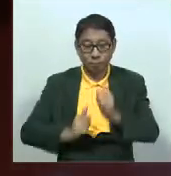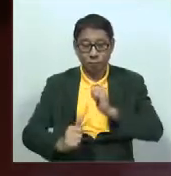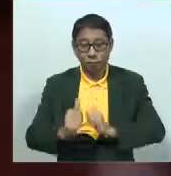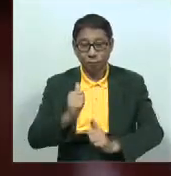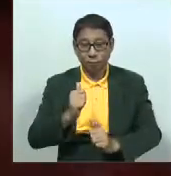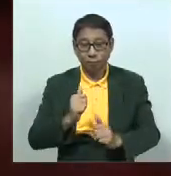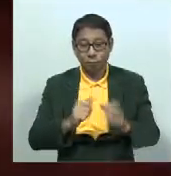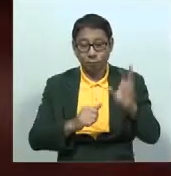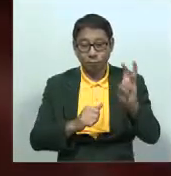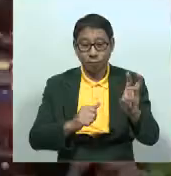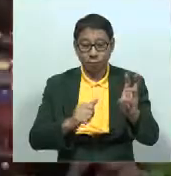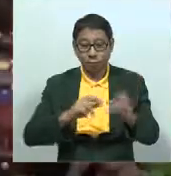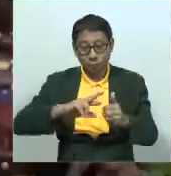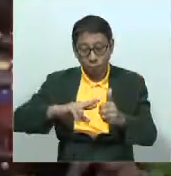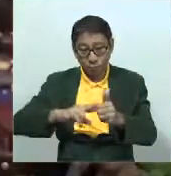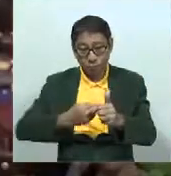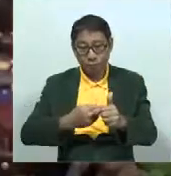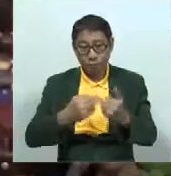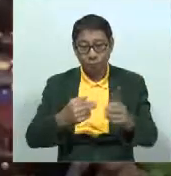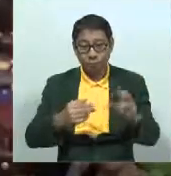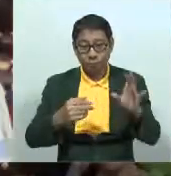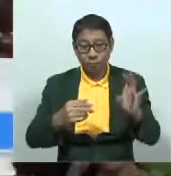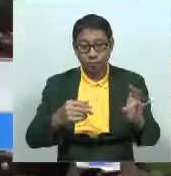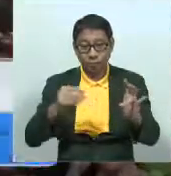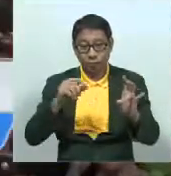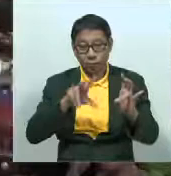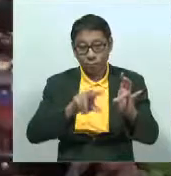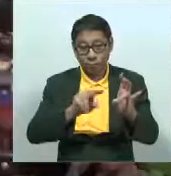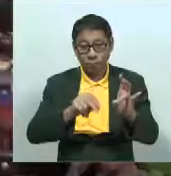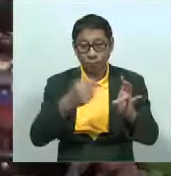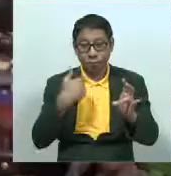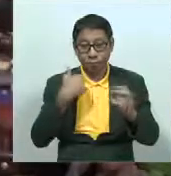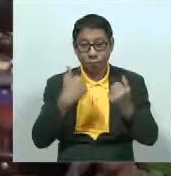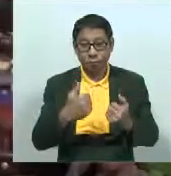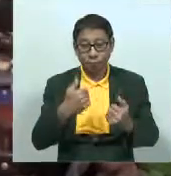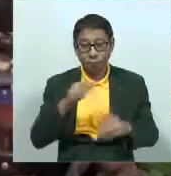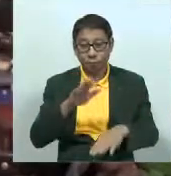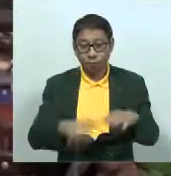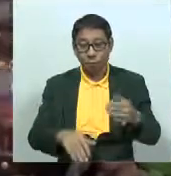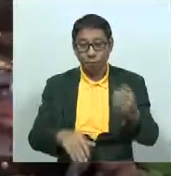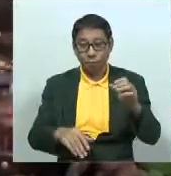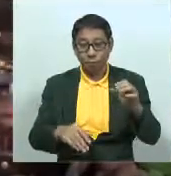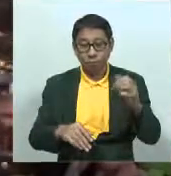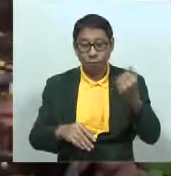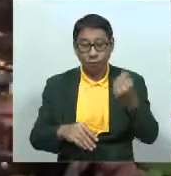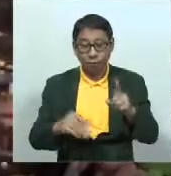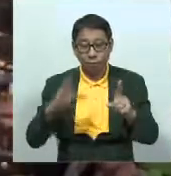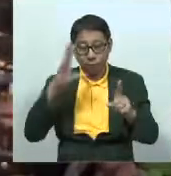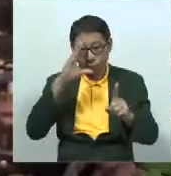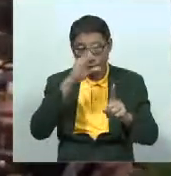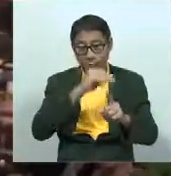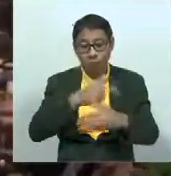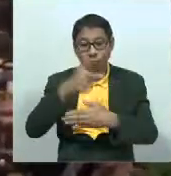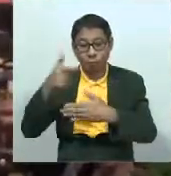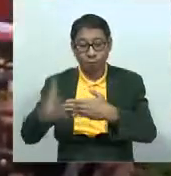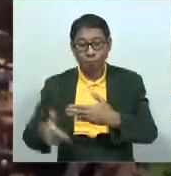6โมงเขาก็เริ่มแต่งหน้าทุ่มครึ่งออกโรงก็เล่นถึงประมาณ5ทุ่มกว่าๆก็เลิกเท่าแก่เขาก็จะบอกคืนนี้แ